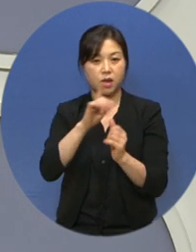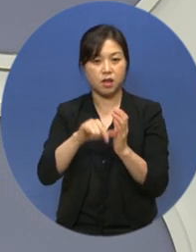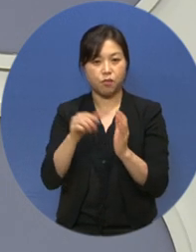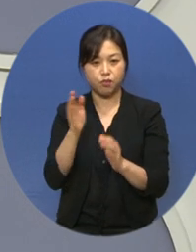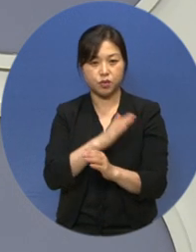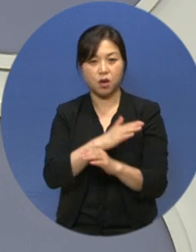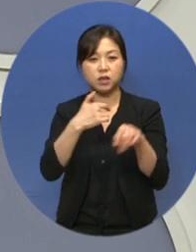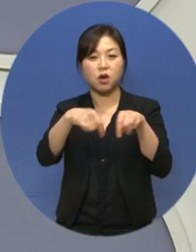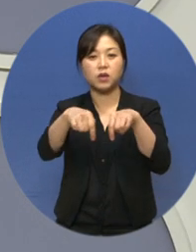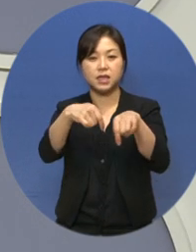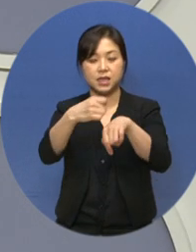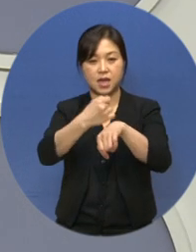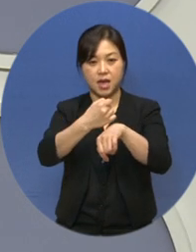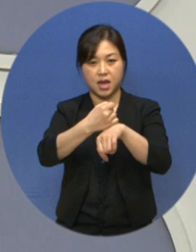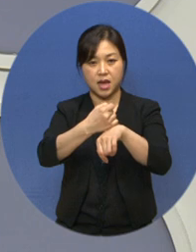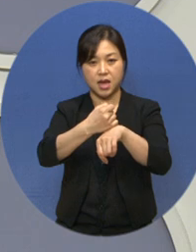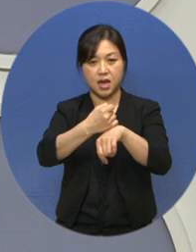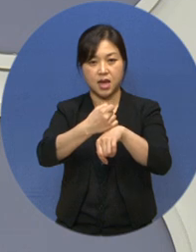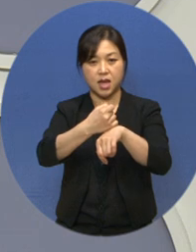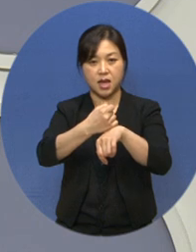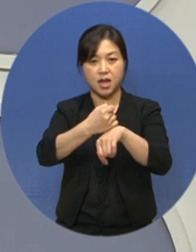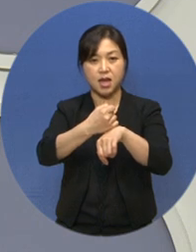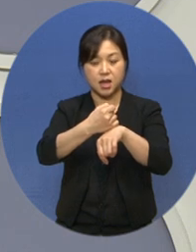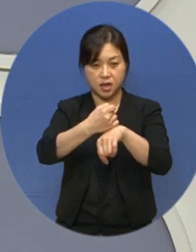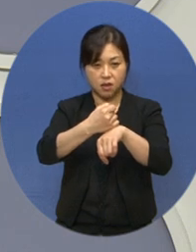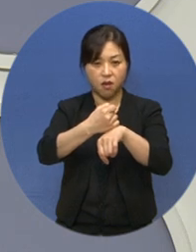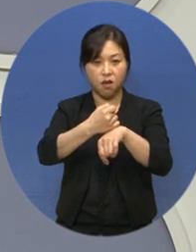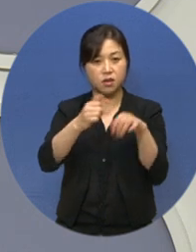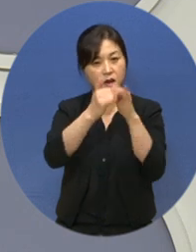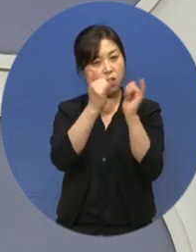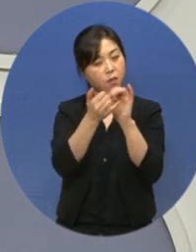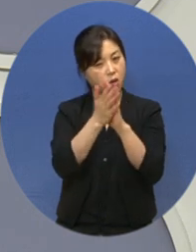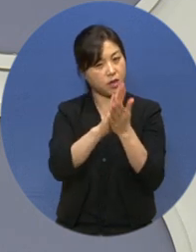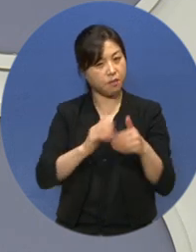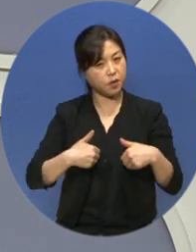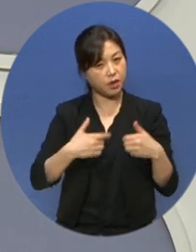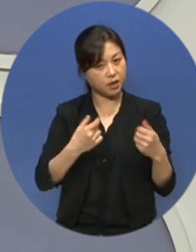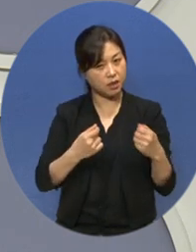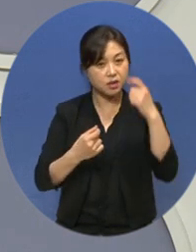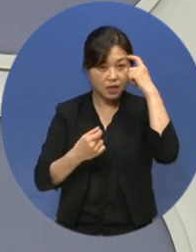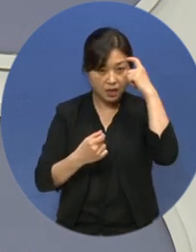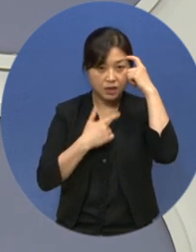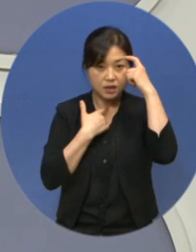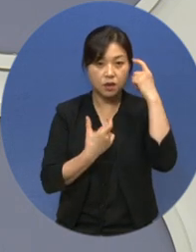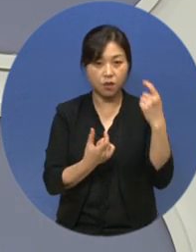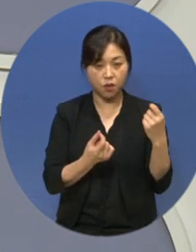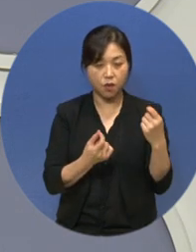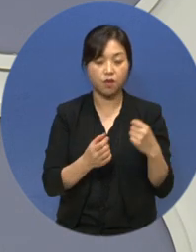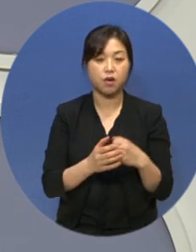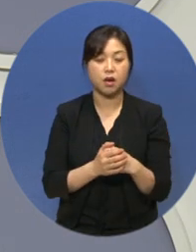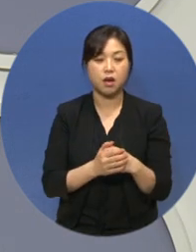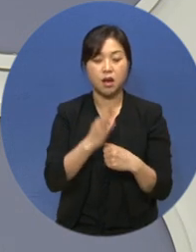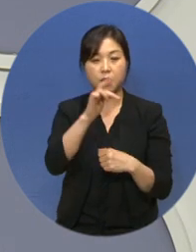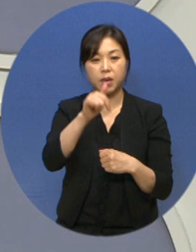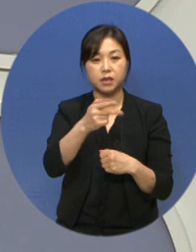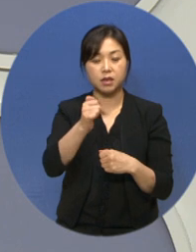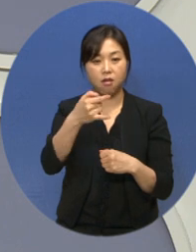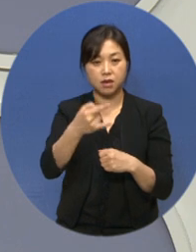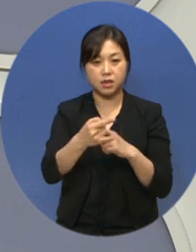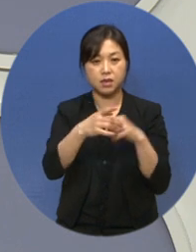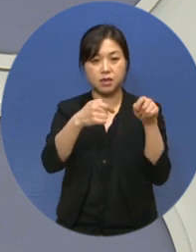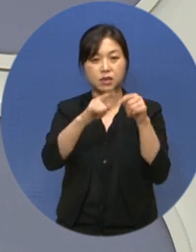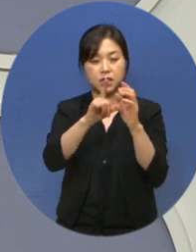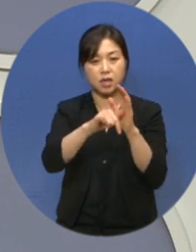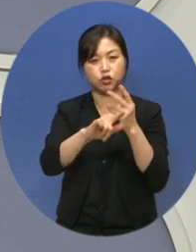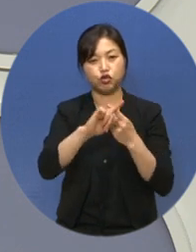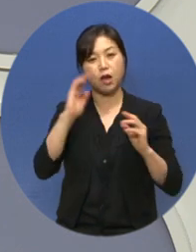좀 변화 시켜야 겠다는 생각을 얼 떼고 점 했었구요 여기는 박정희 정권 시절 니트 가지고 그 중학교 막 그럴 때 4